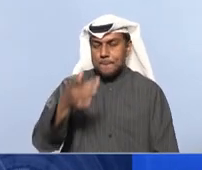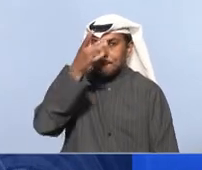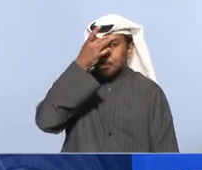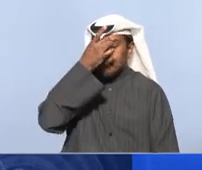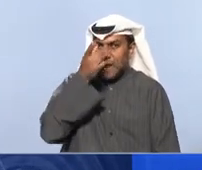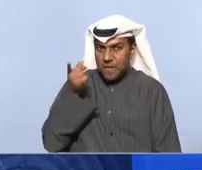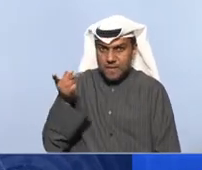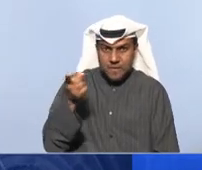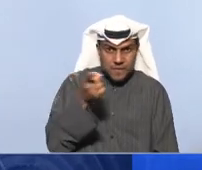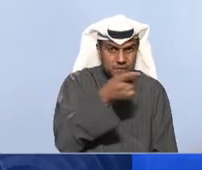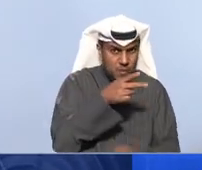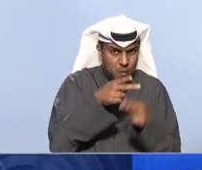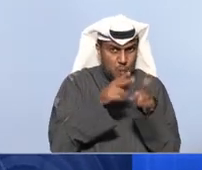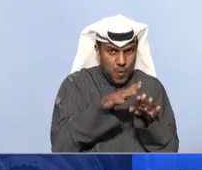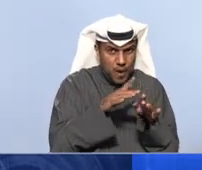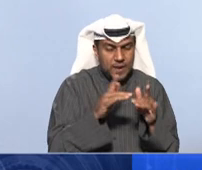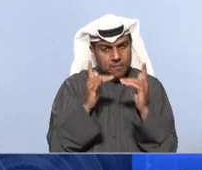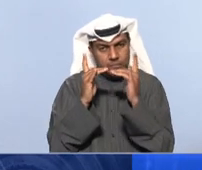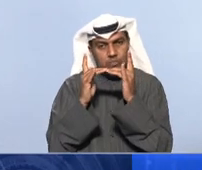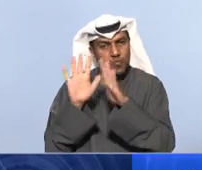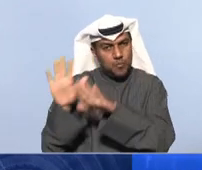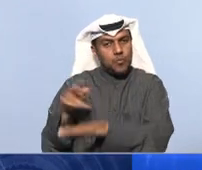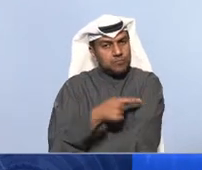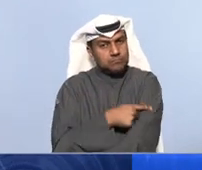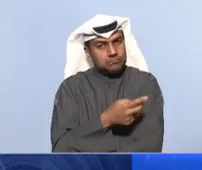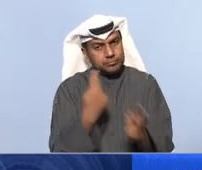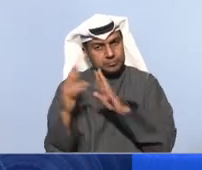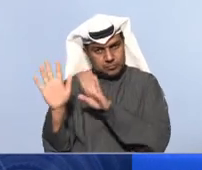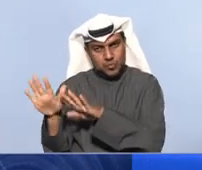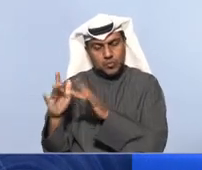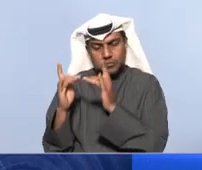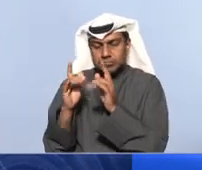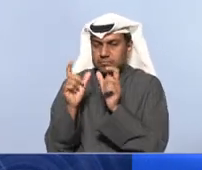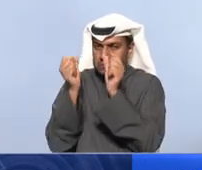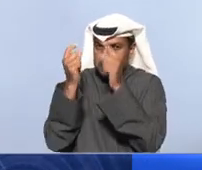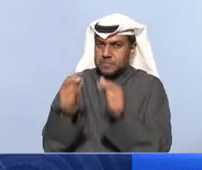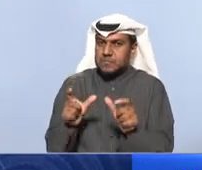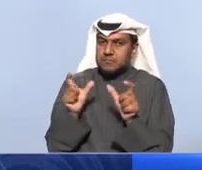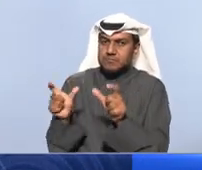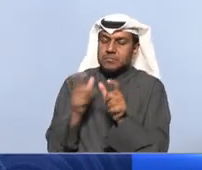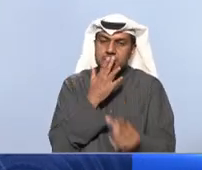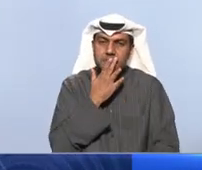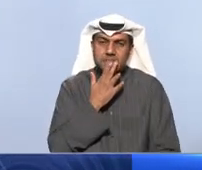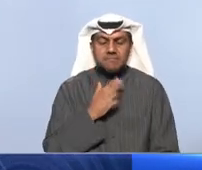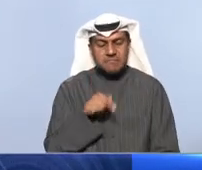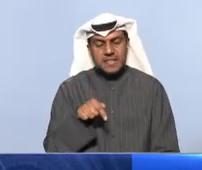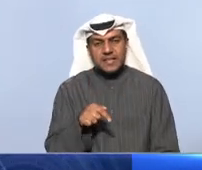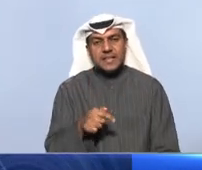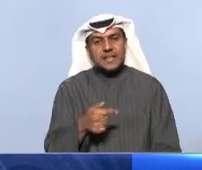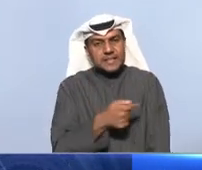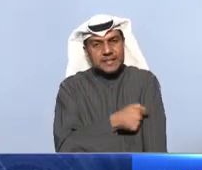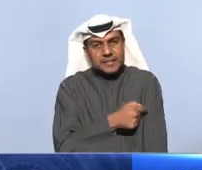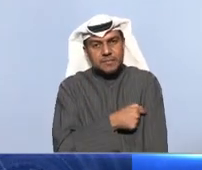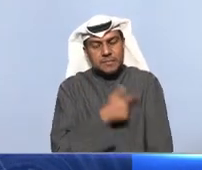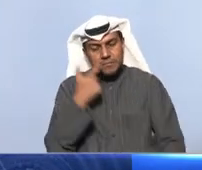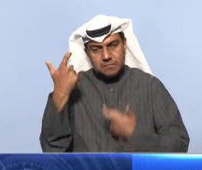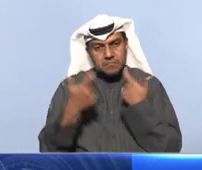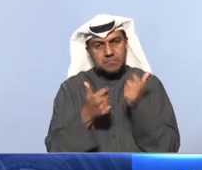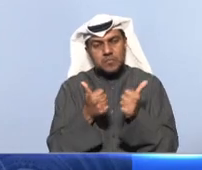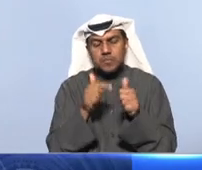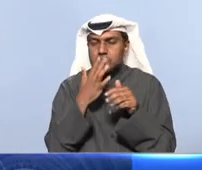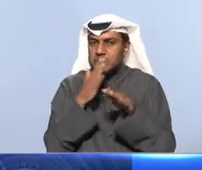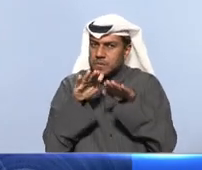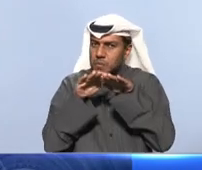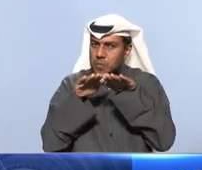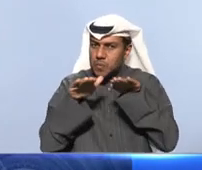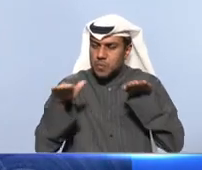المستشفيات المخصصة لاستقبال المرضى المصابين بفيروس كورونا جميعهم بحالة طبية مستقرة ولله